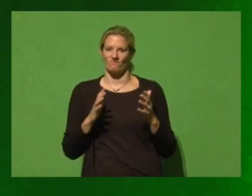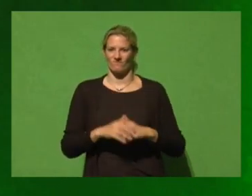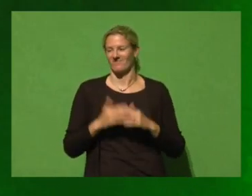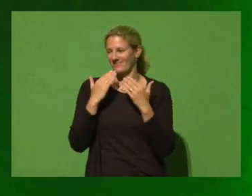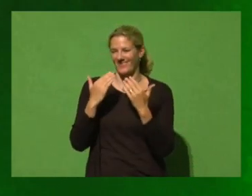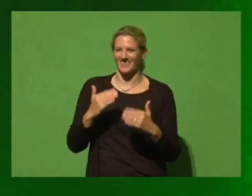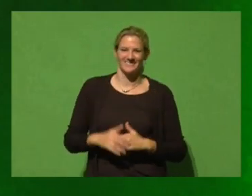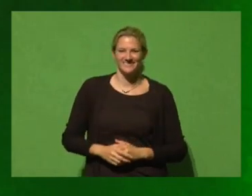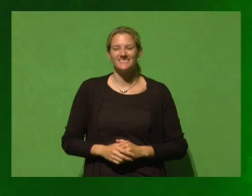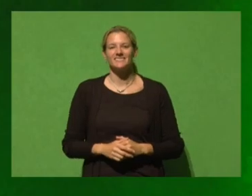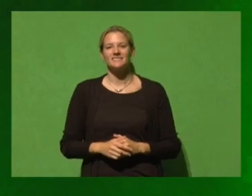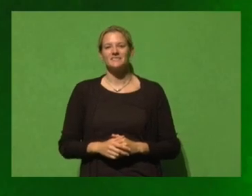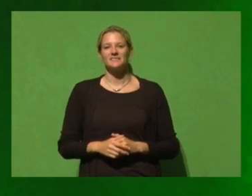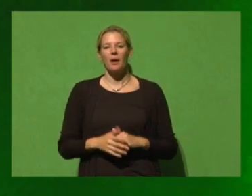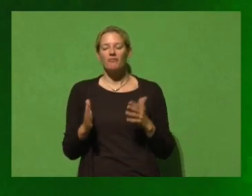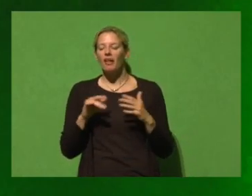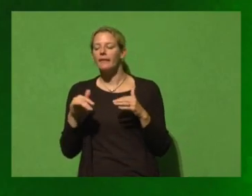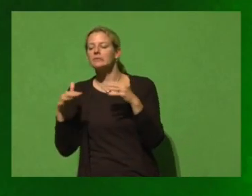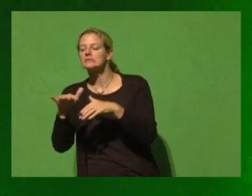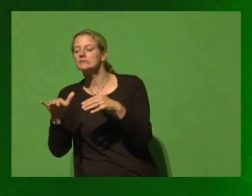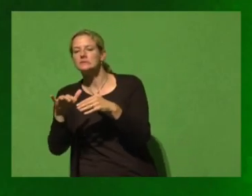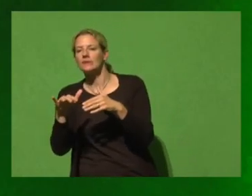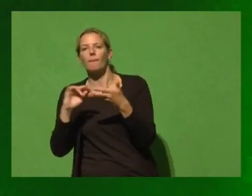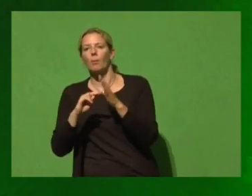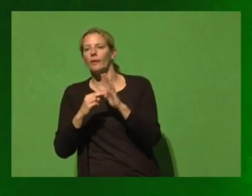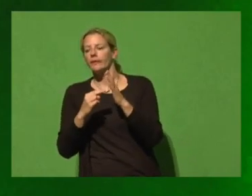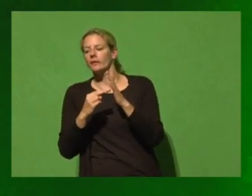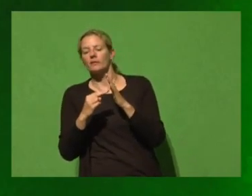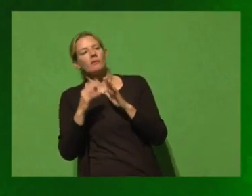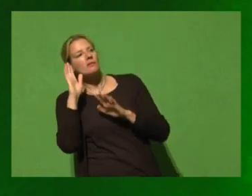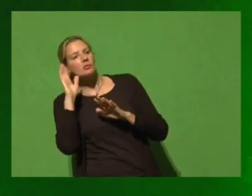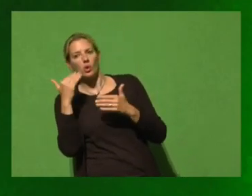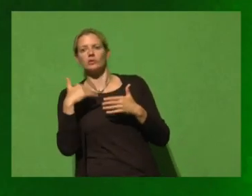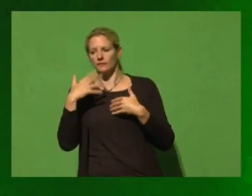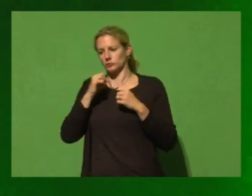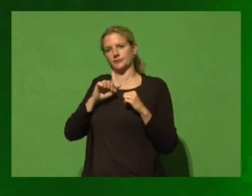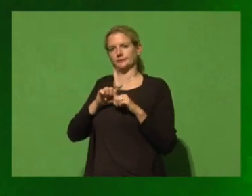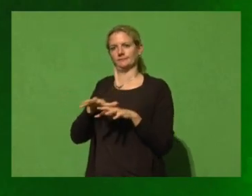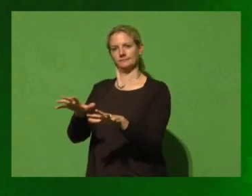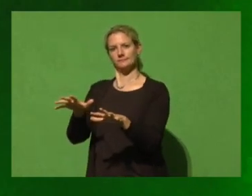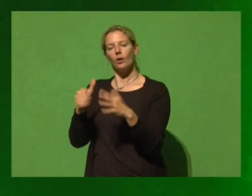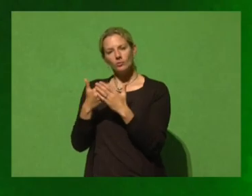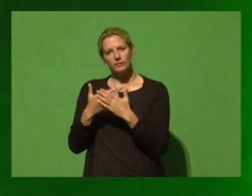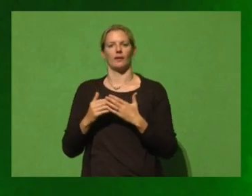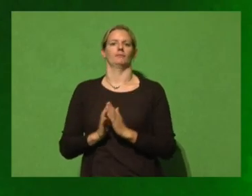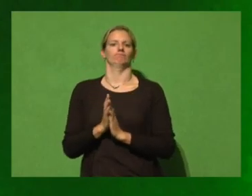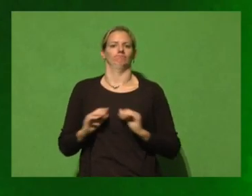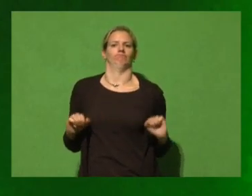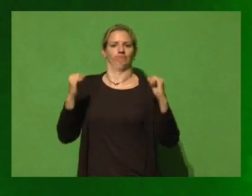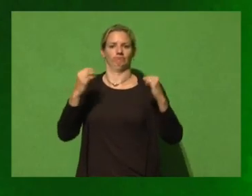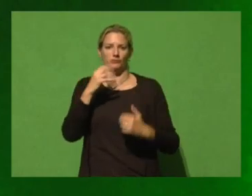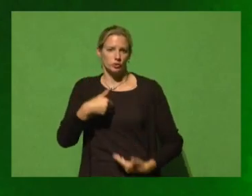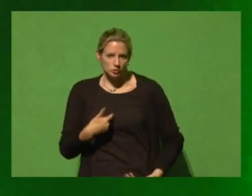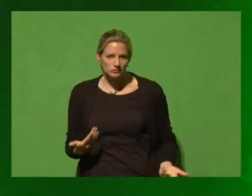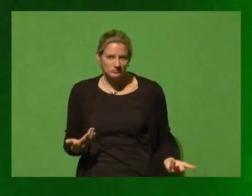Danke. Wo sie noch nicht angekommen ist. Daher mein Engagement. Und